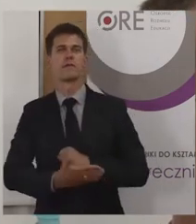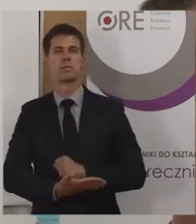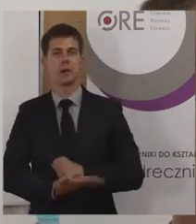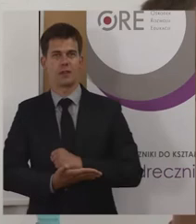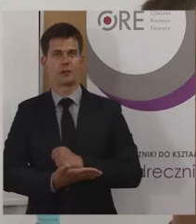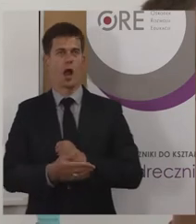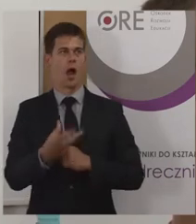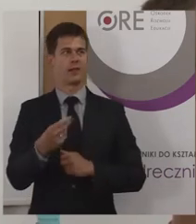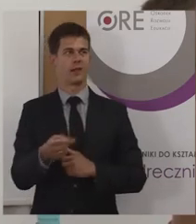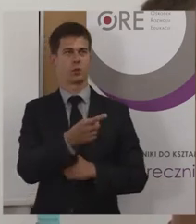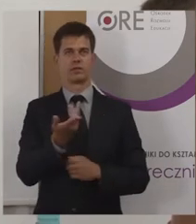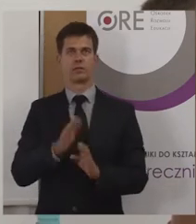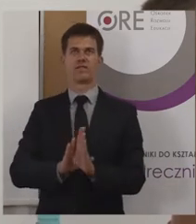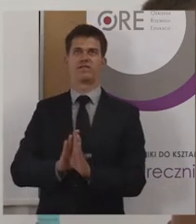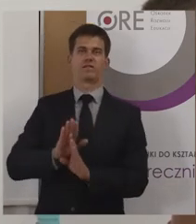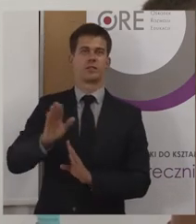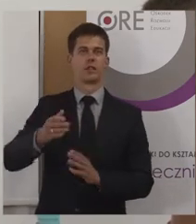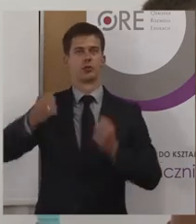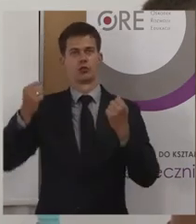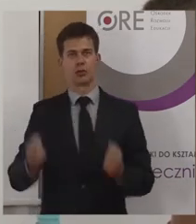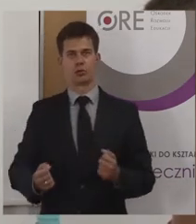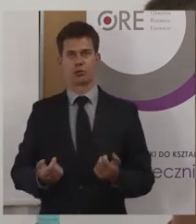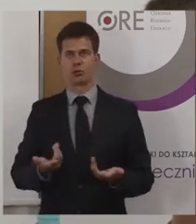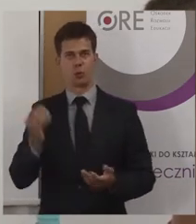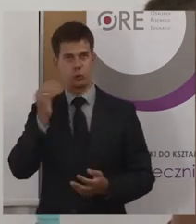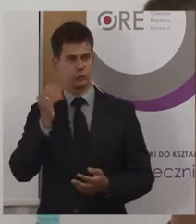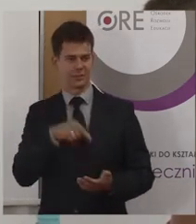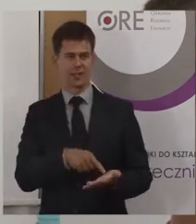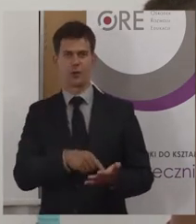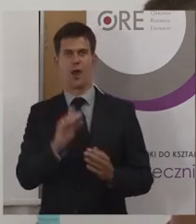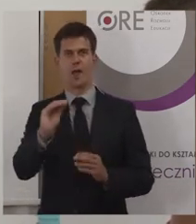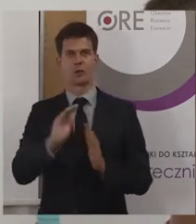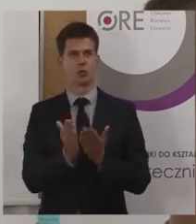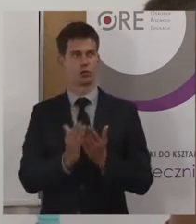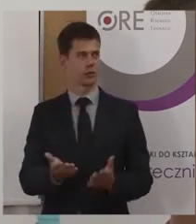celu, a nie kolejnym wzniesieniem na drodze do wiedzy, prawda? Kolejną przeszkodą do pokonania.